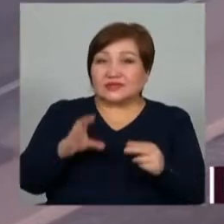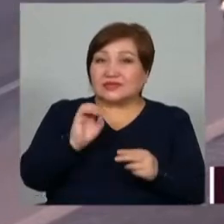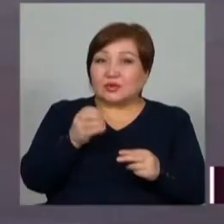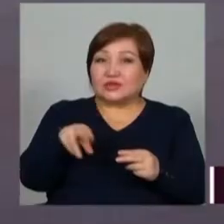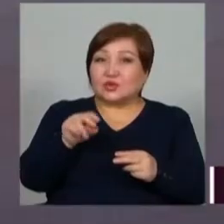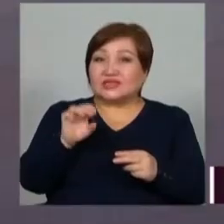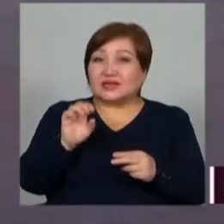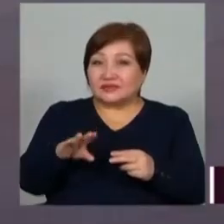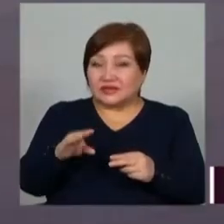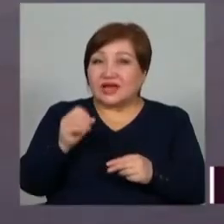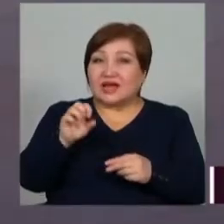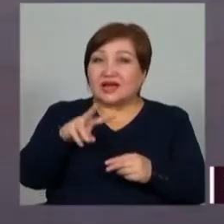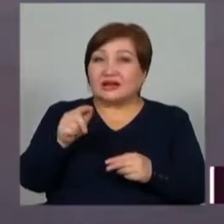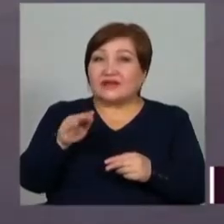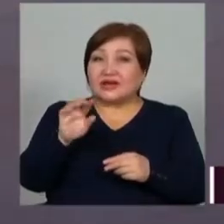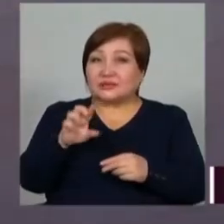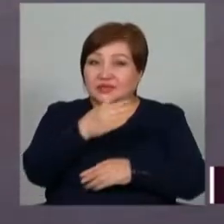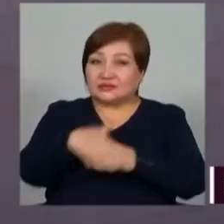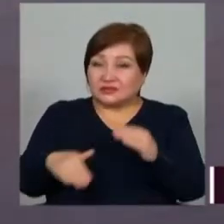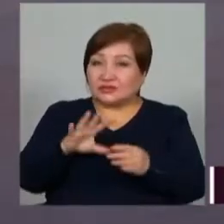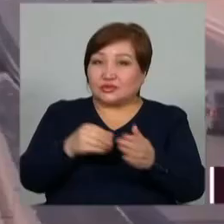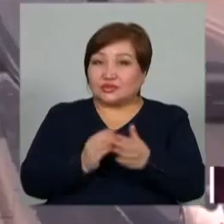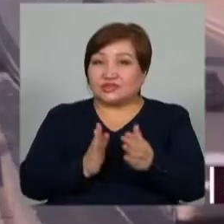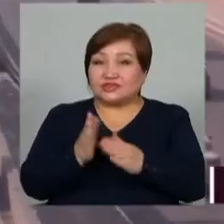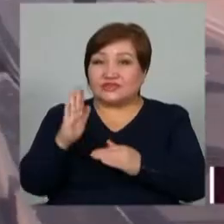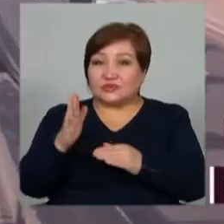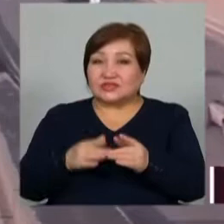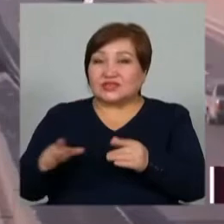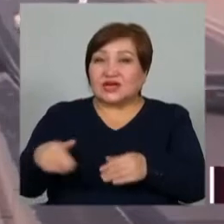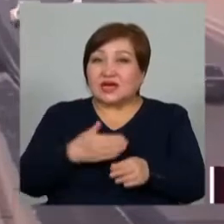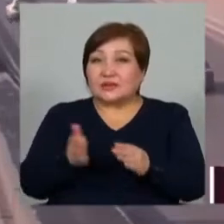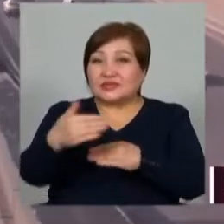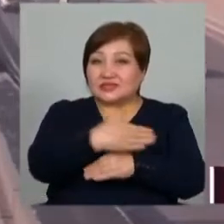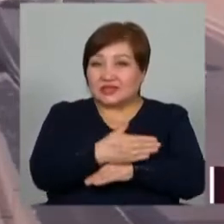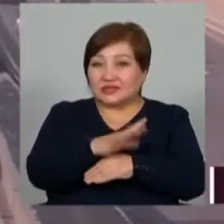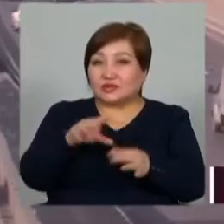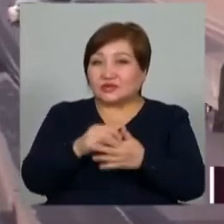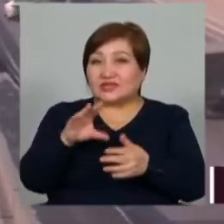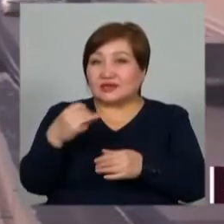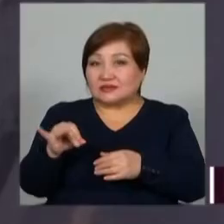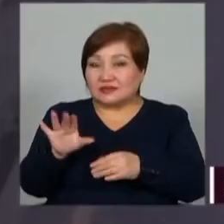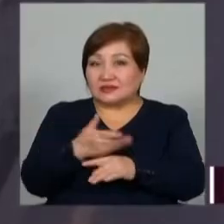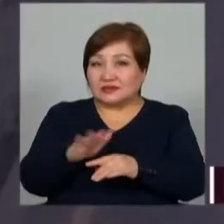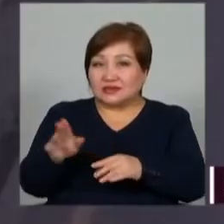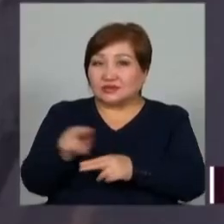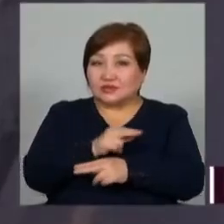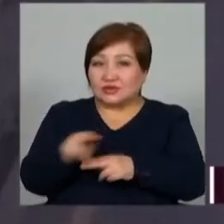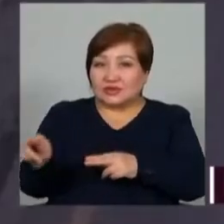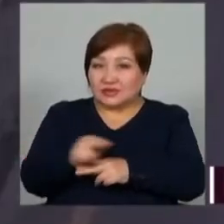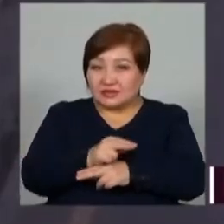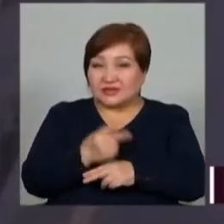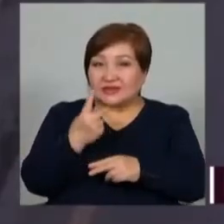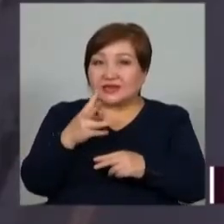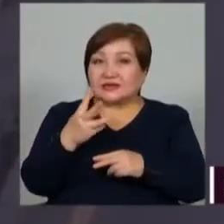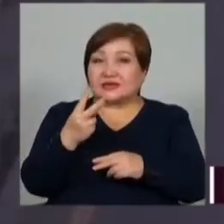Әл-Фараби даңғылының шығыс айналма жолынан Сайын көшесіне дейінгі аралығын жөндеуге бөлінген 2 миллиард теңгенің мүлде жол жоқ